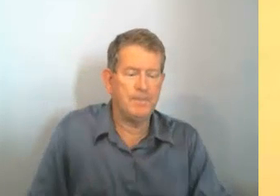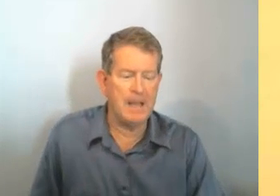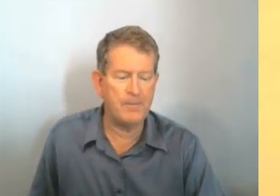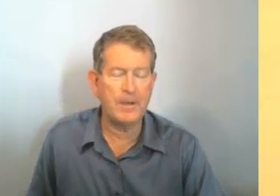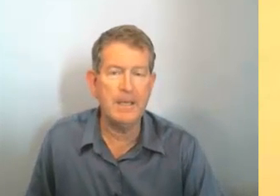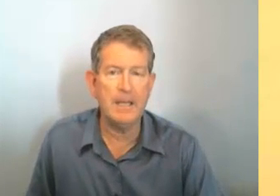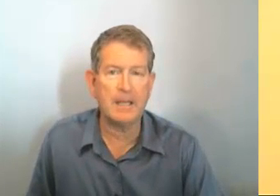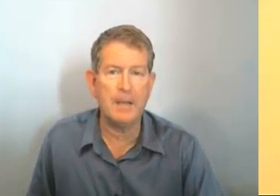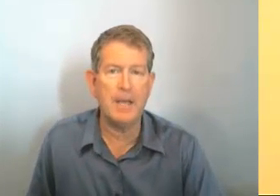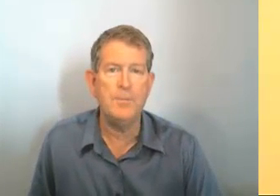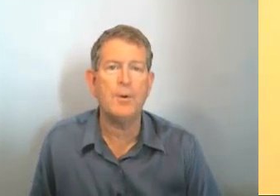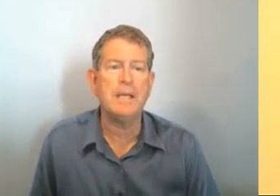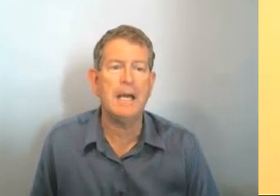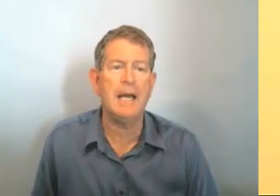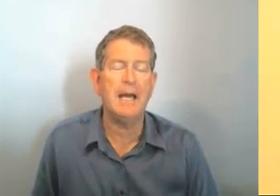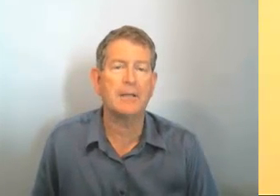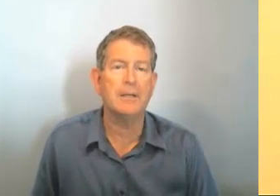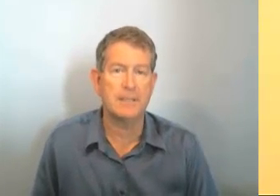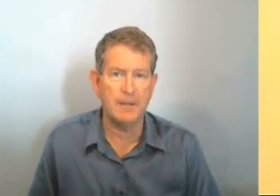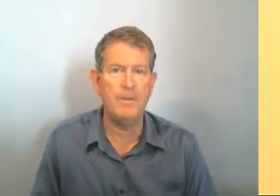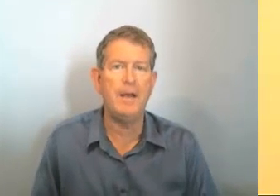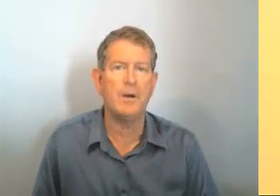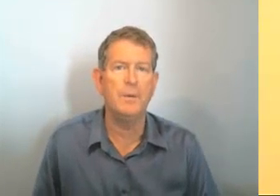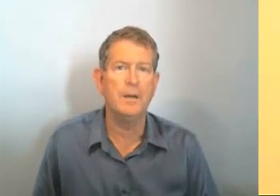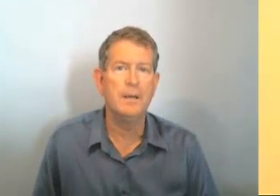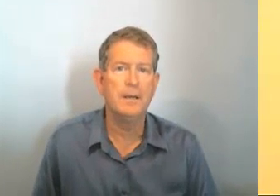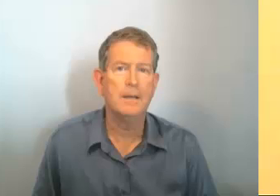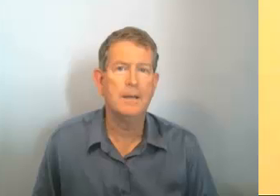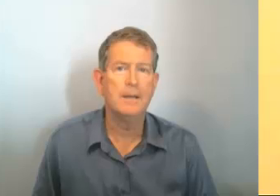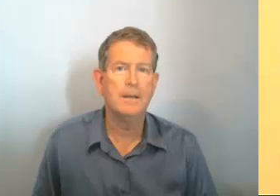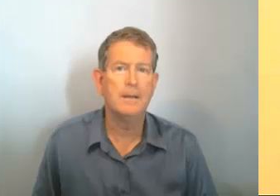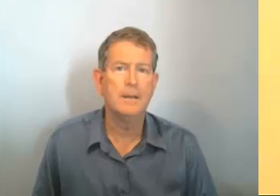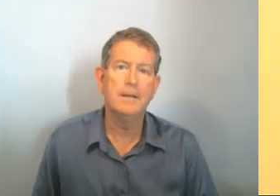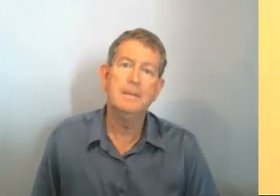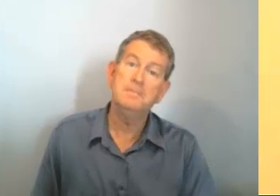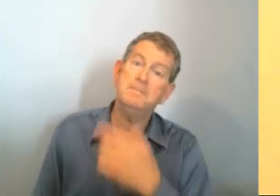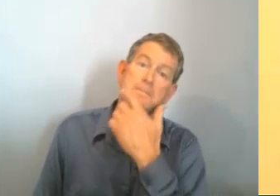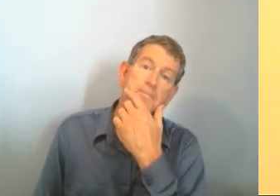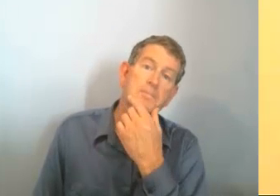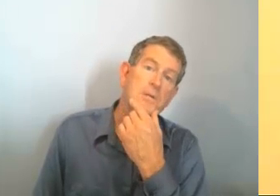Effrayé. Effrayé. Très bien. Numéro 4. C'est un verbe.